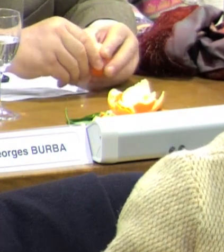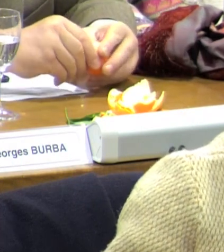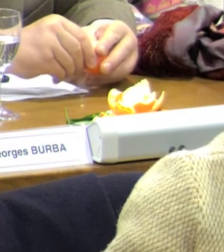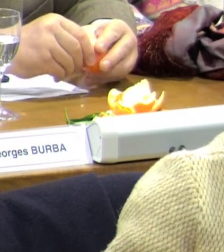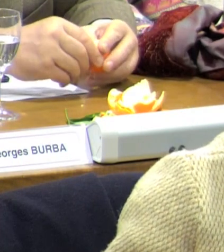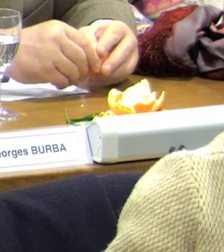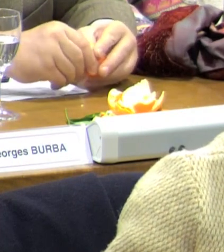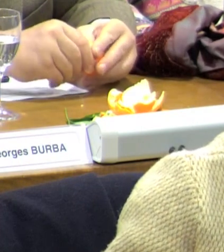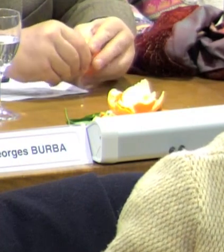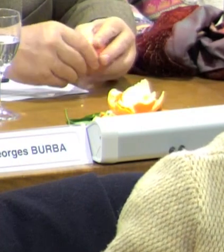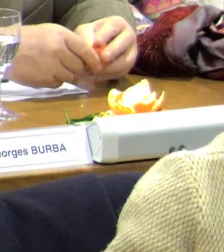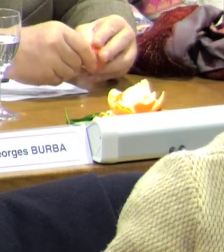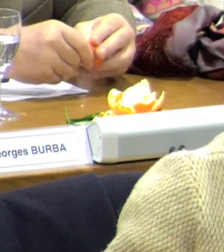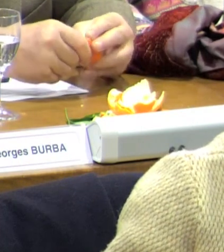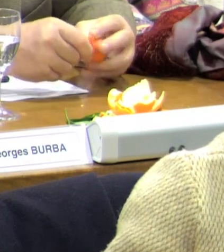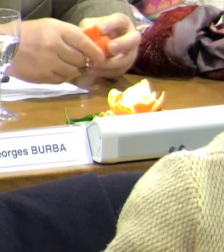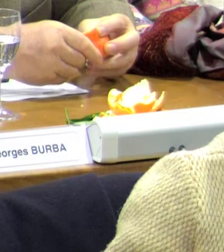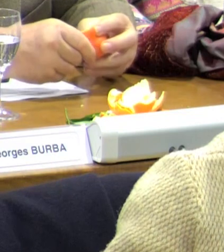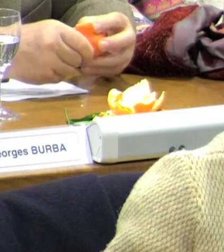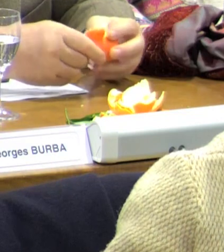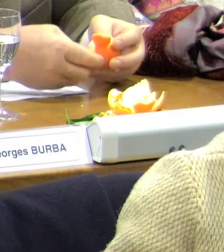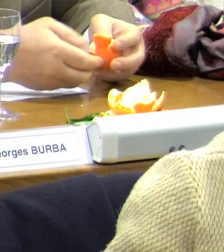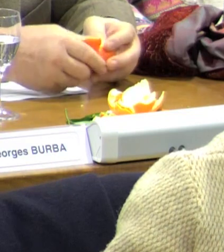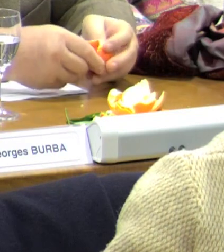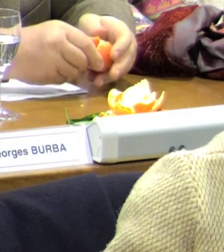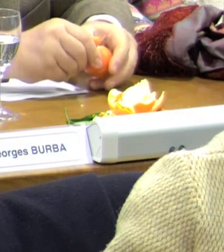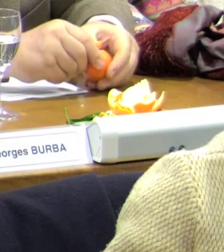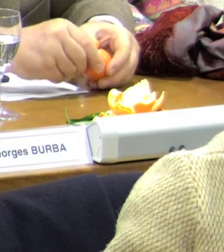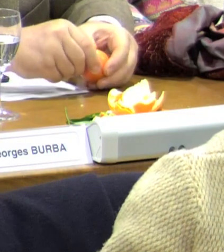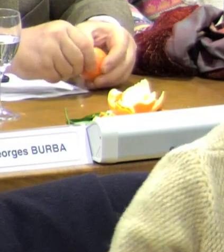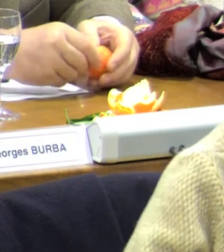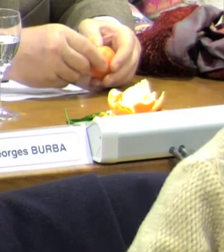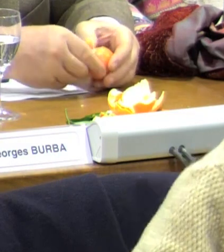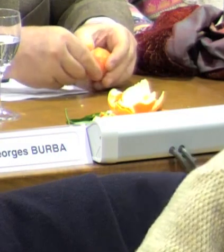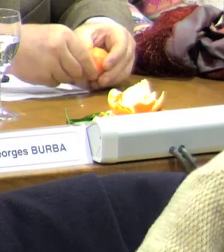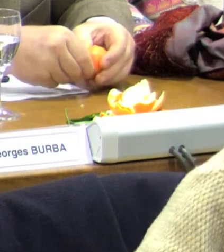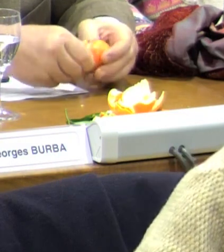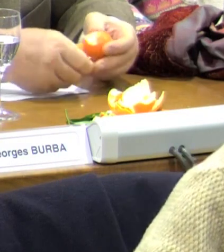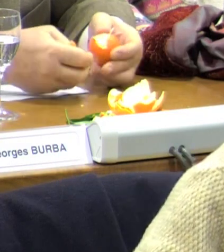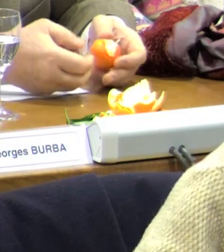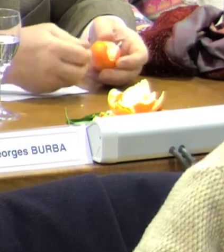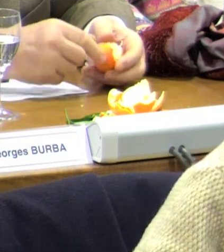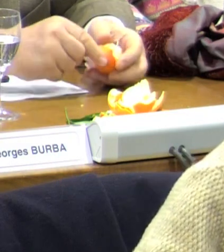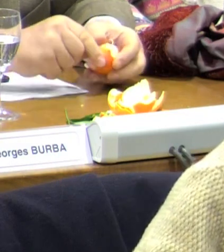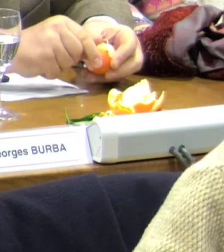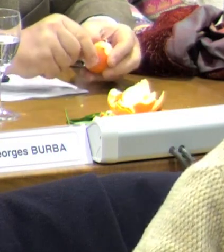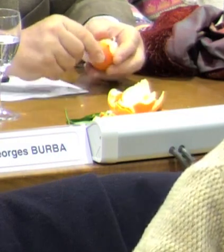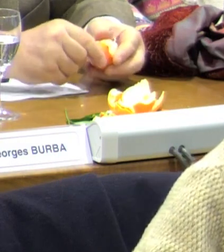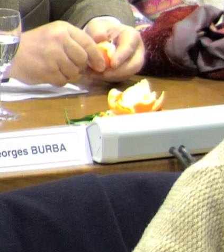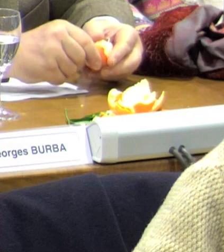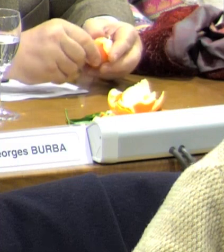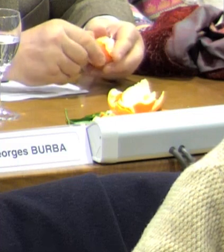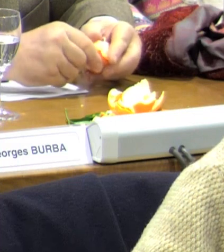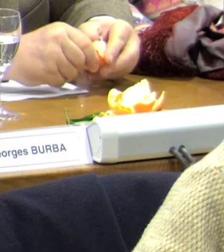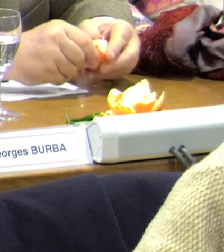l'architecte des bâtiments de france afin de garantir le respect de l'histoire du lieu pour notre ville enfin nous avons veillé à ce que ce projet puisse se